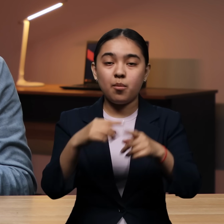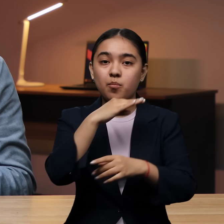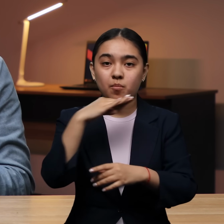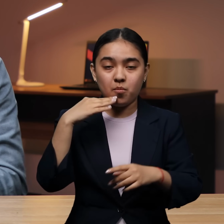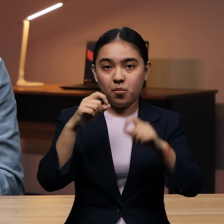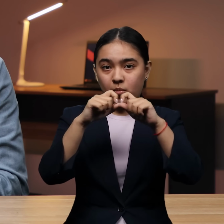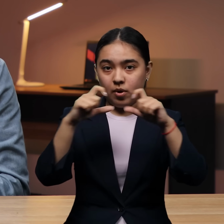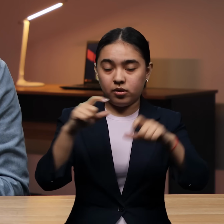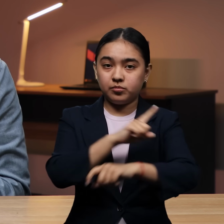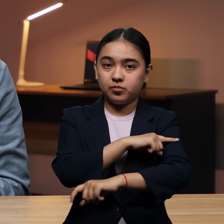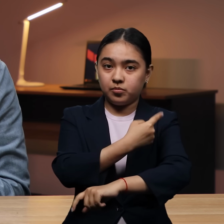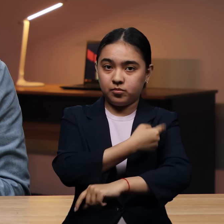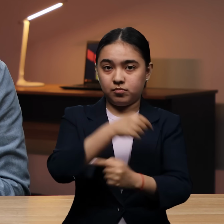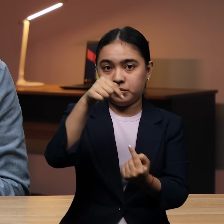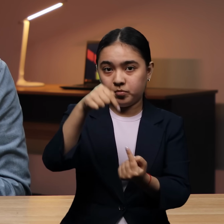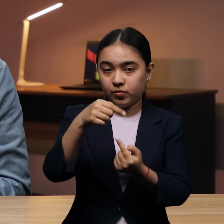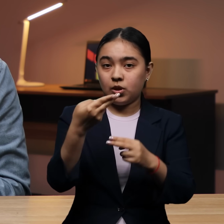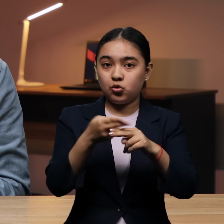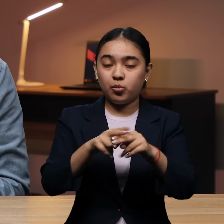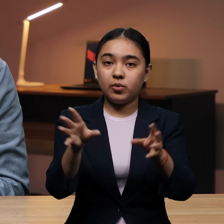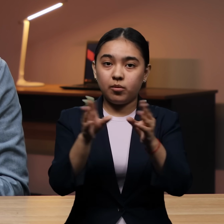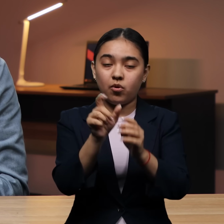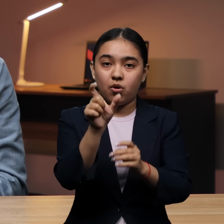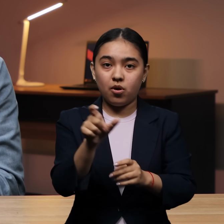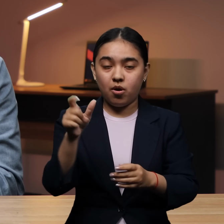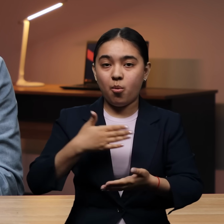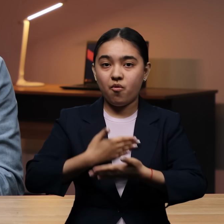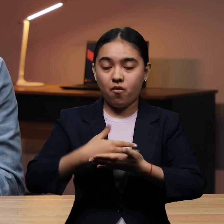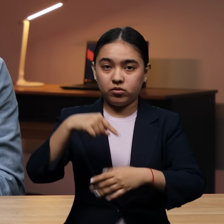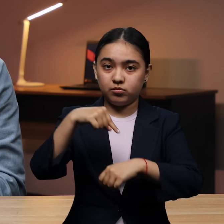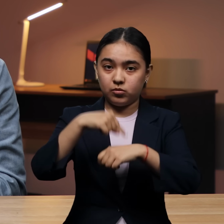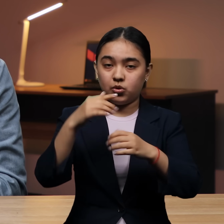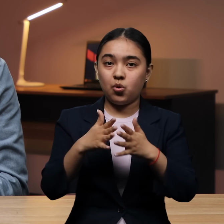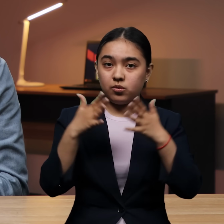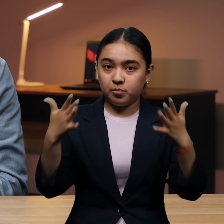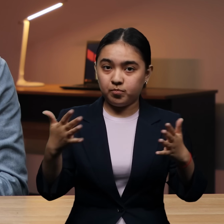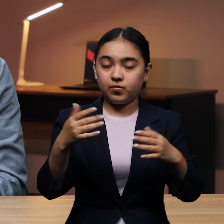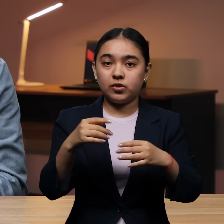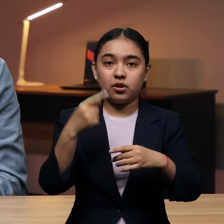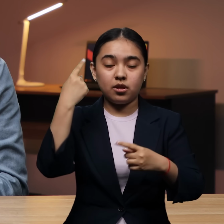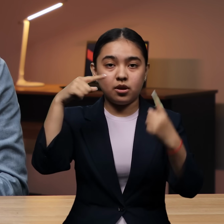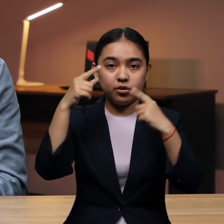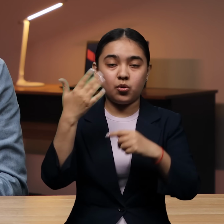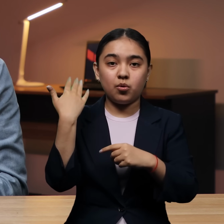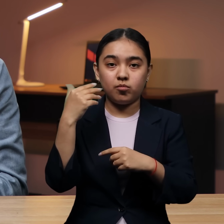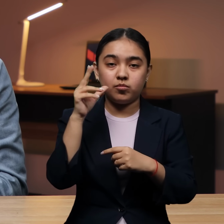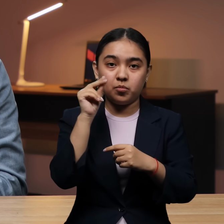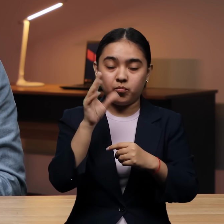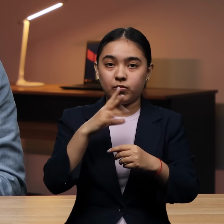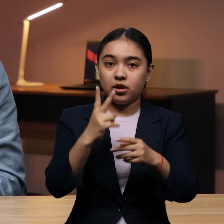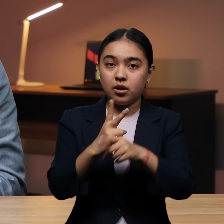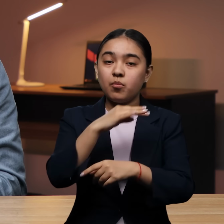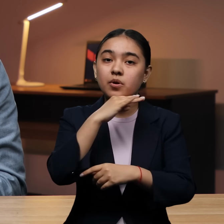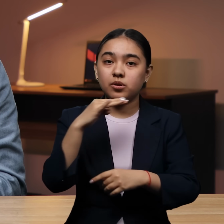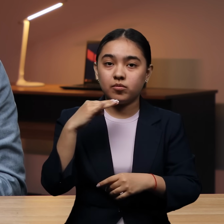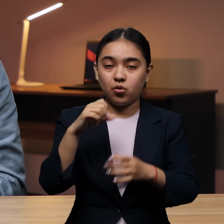ko'pi maktablar va shifoxonalarga to'g'ri keladi. Shu bilan birga odamlarning faolligi sezilarli oshgan. Tashabbuslarga o'tgan mavsumdan 2 barobar